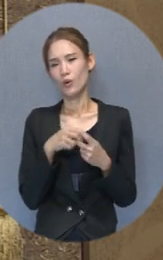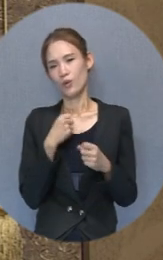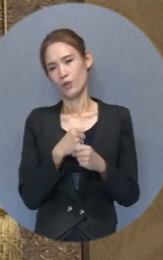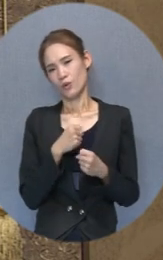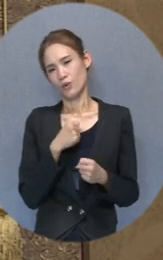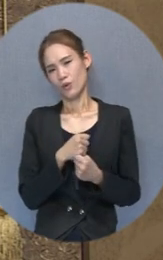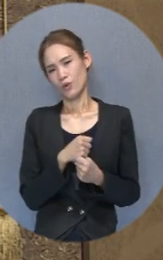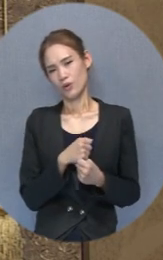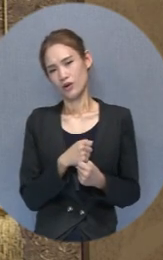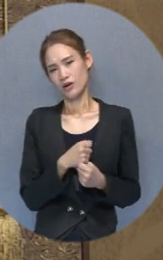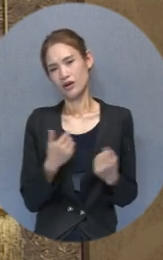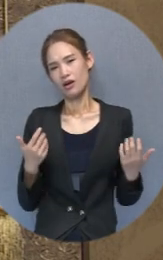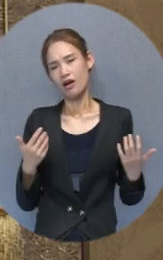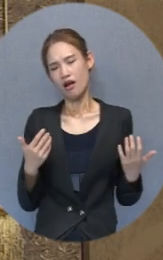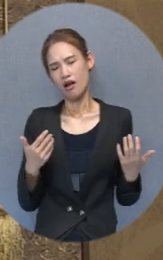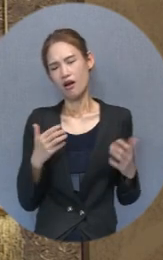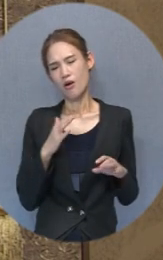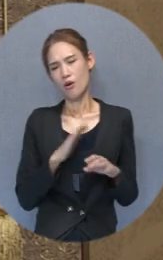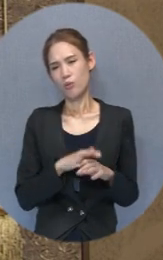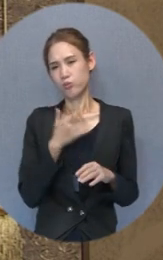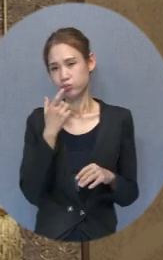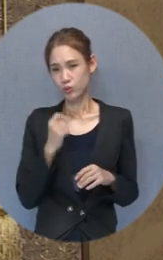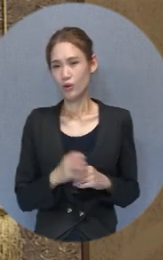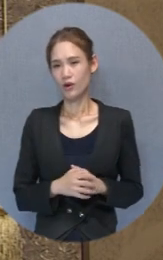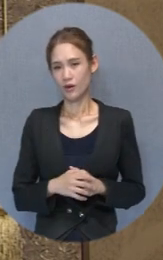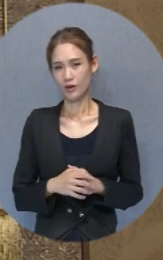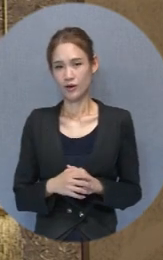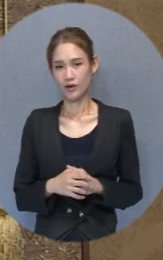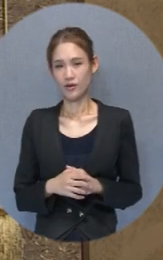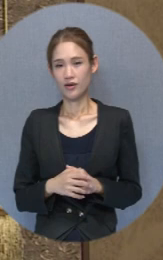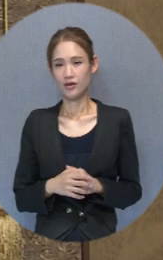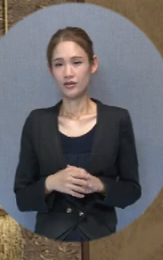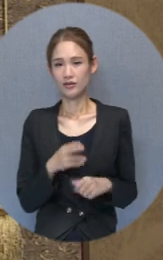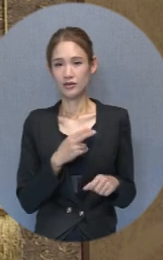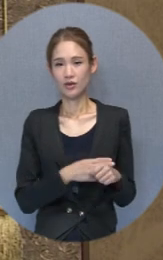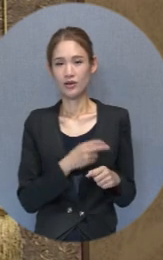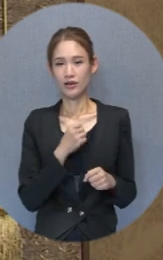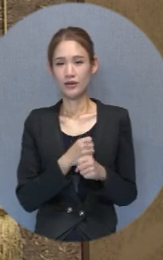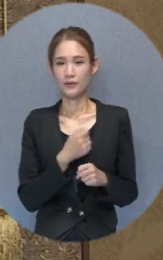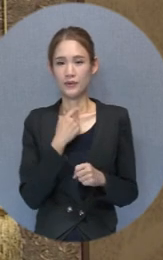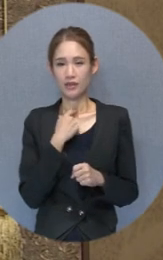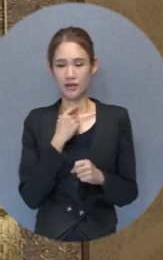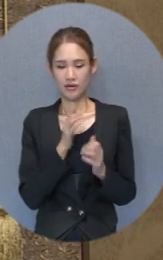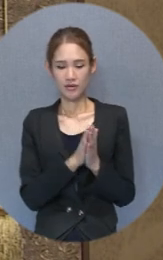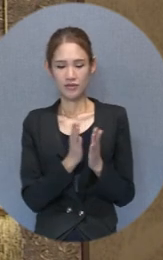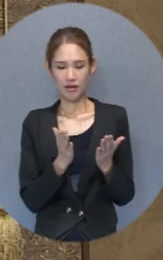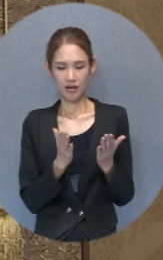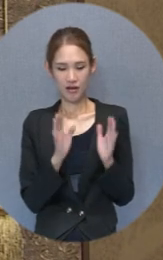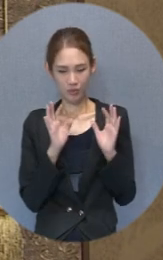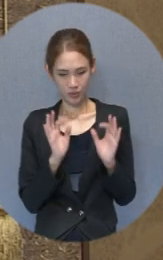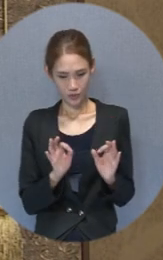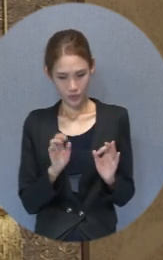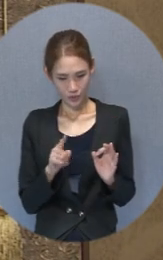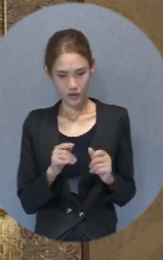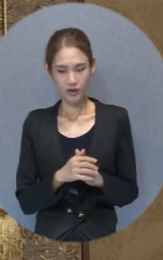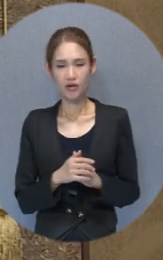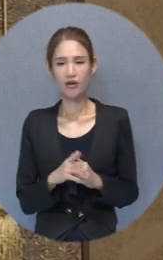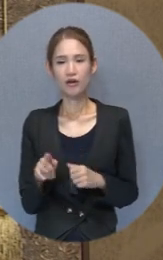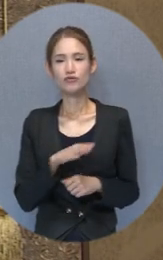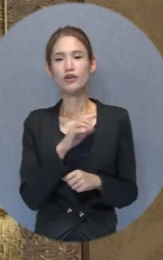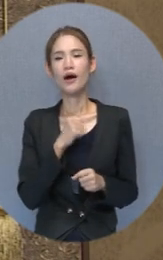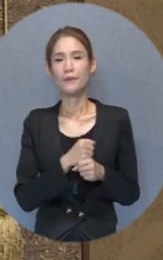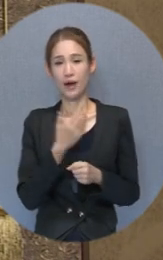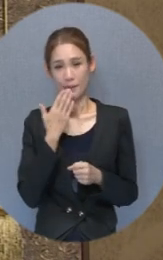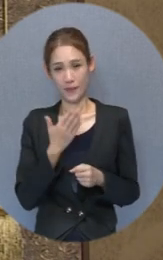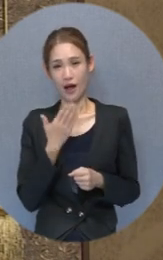돼요. 일손이 너무 부족하시겠네요. 네. 그래서 이제 그 선생님들이 만드셨던 교구제를 보고 이거는 우리가 만들 수